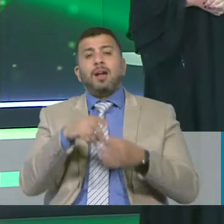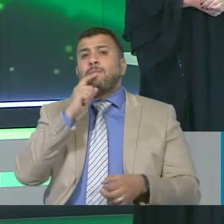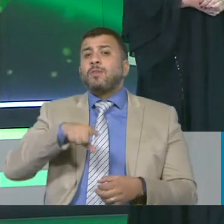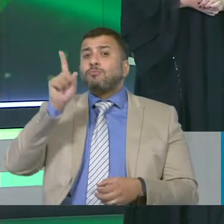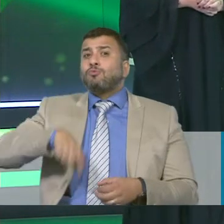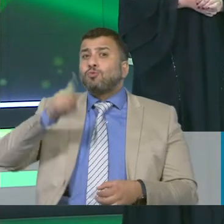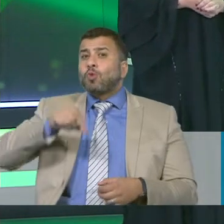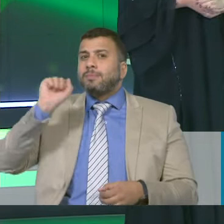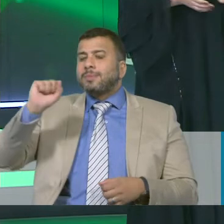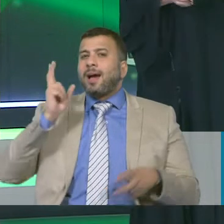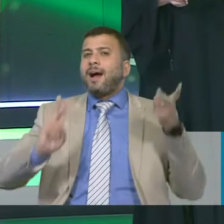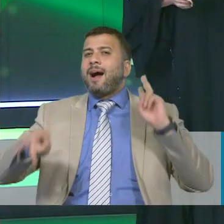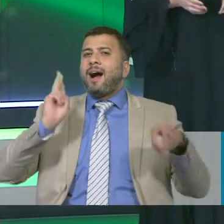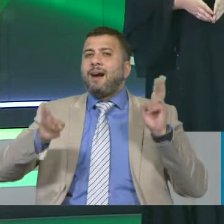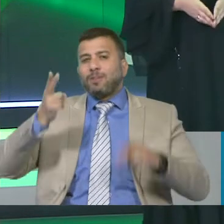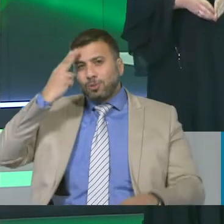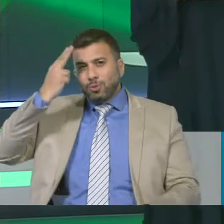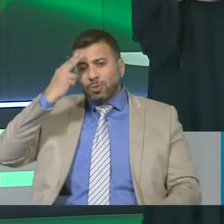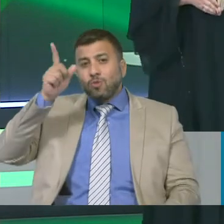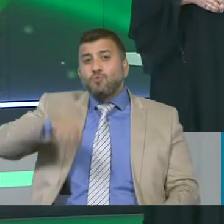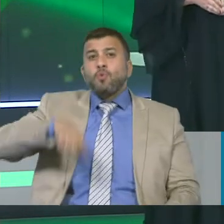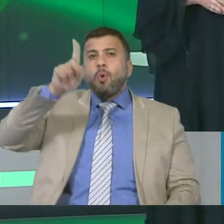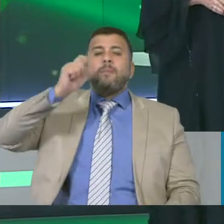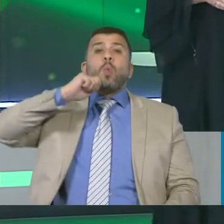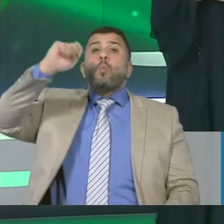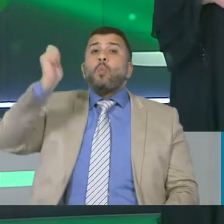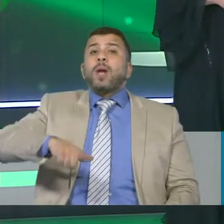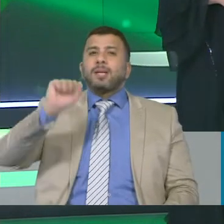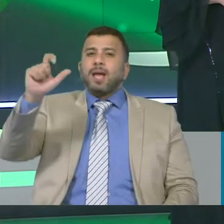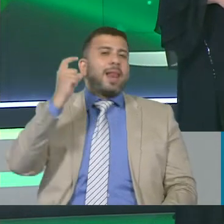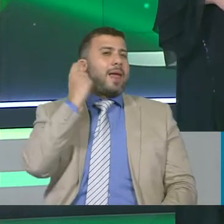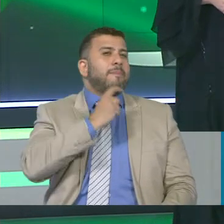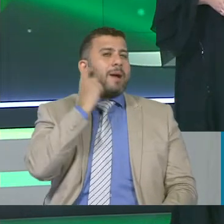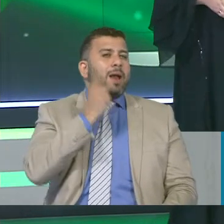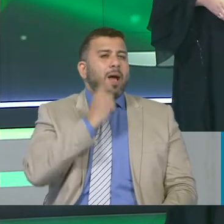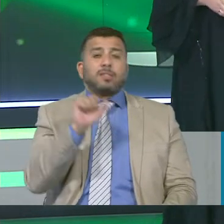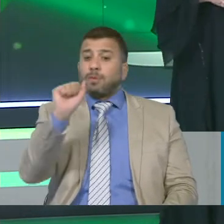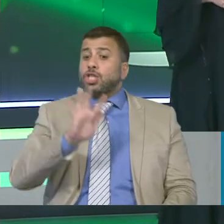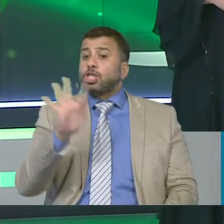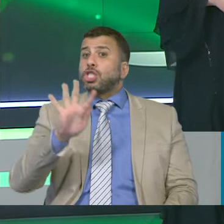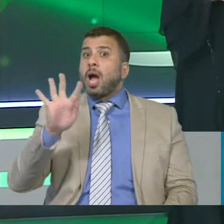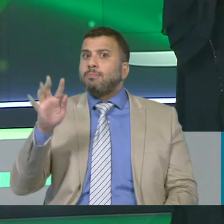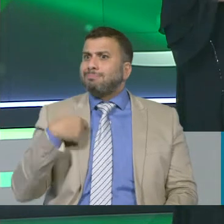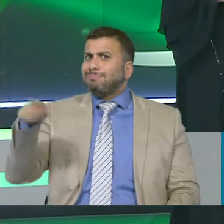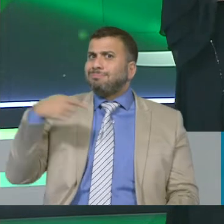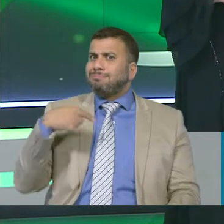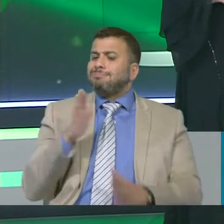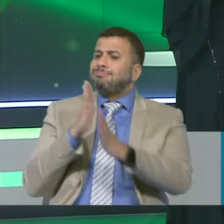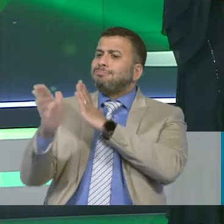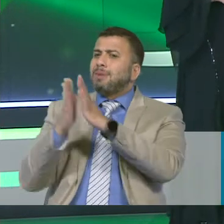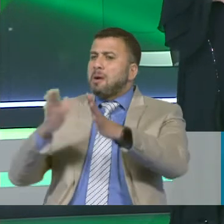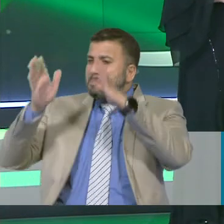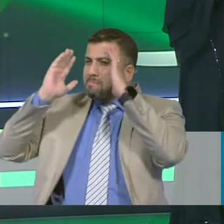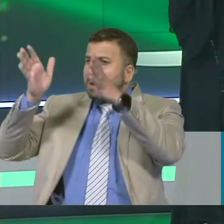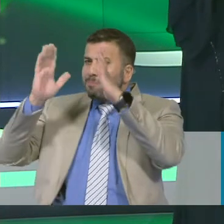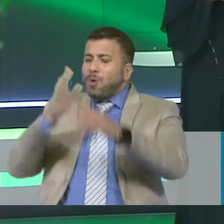الوطني للسعودية واحتفالات اليوم الوطني للإمارات عمق العلاقة بين الشعبين الذين يتبادلان التهاني